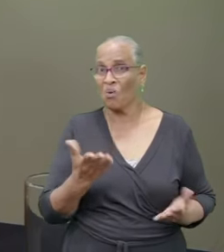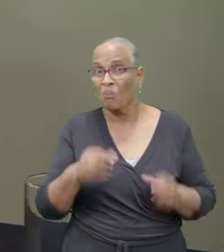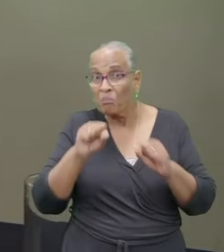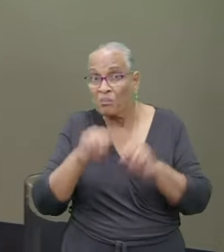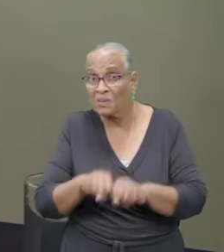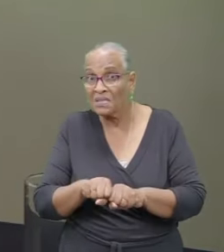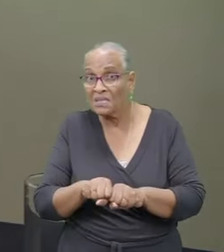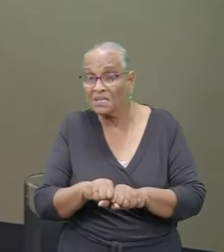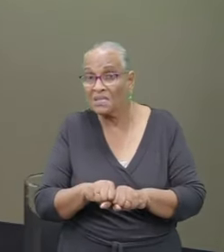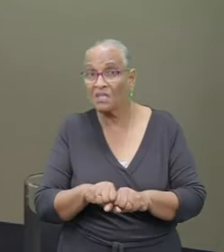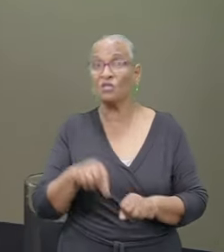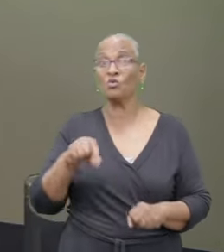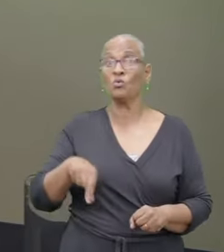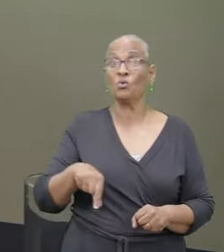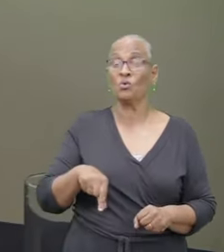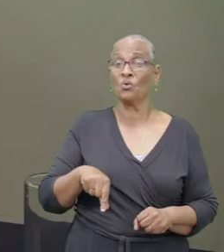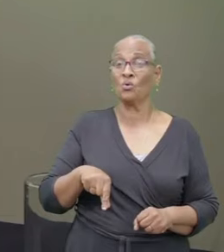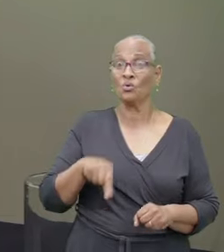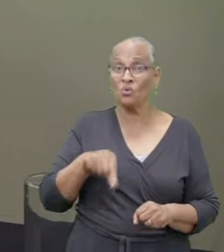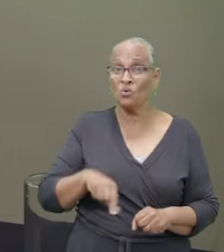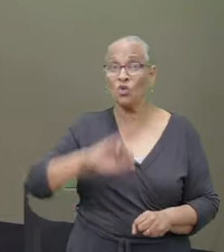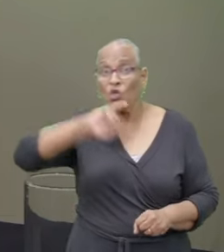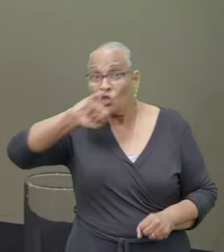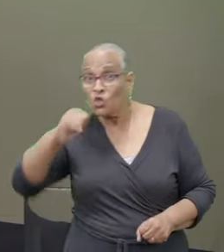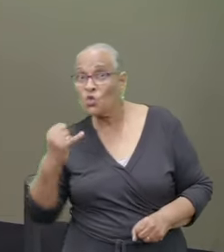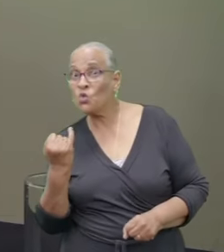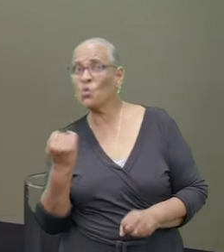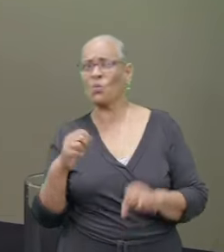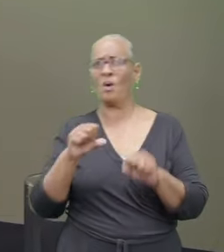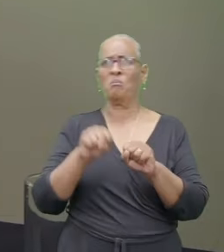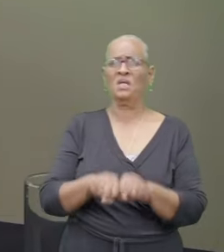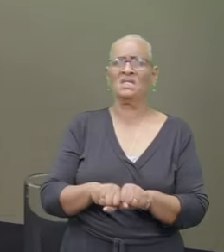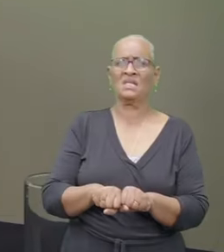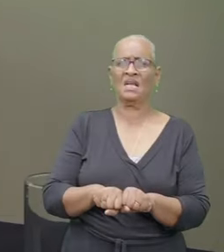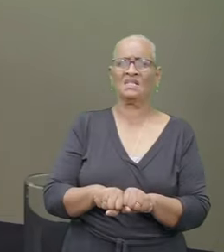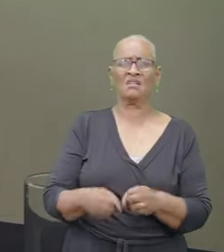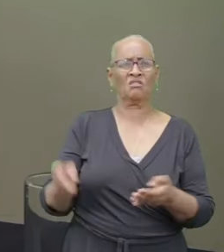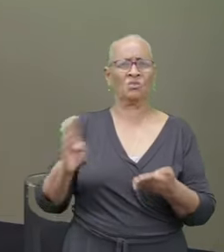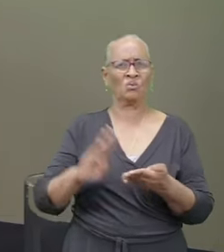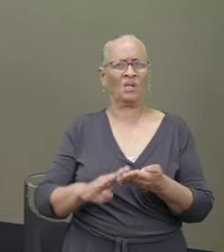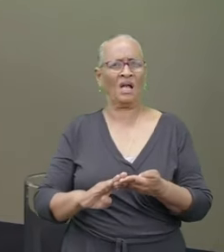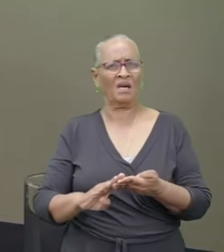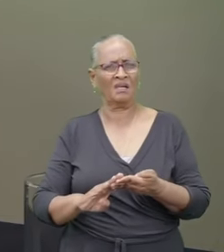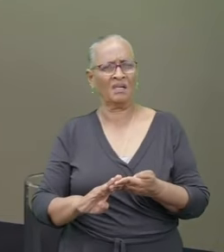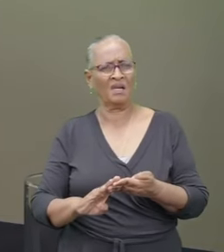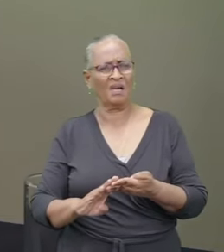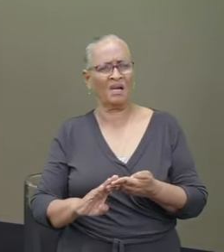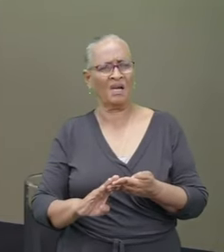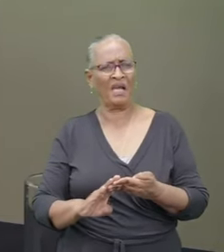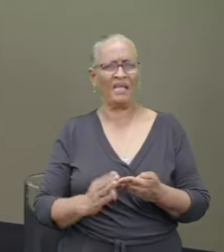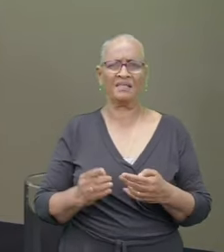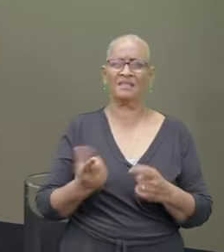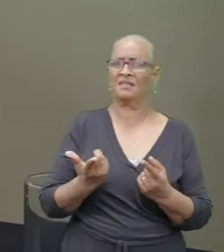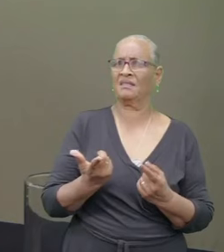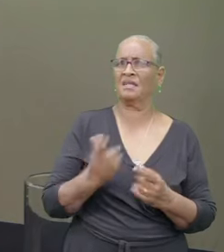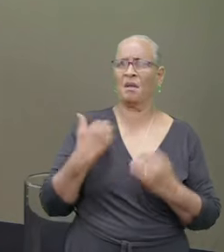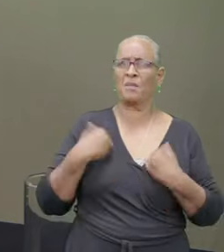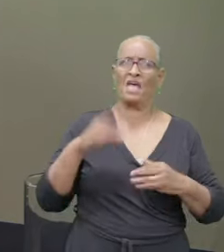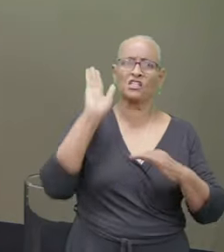neemt, maar nu komt met deze beslissingen van die toelage en het optrekken van de tarieven.